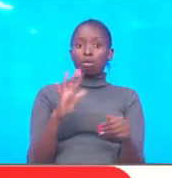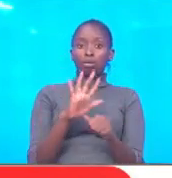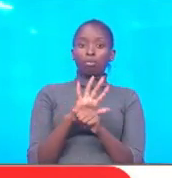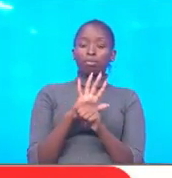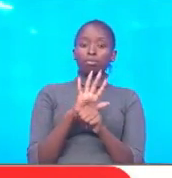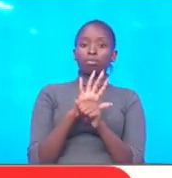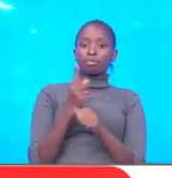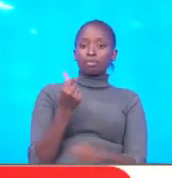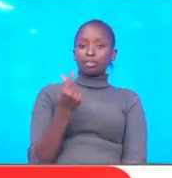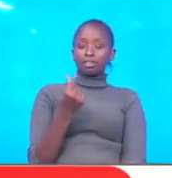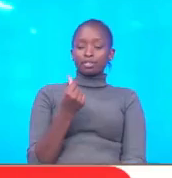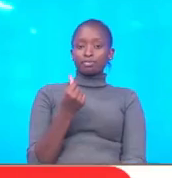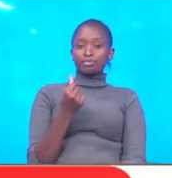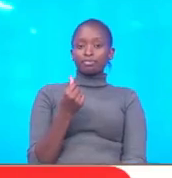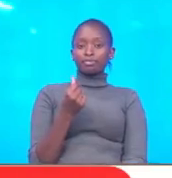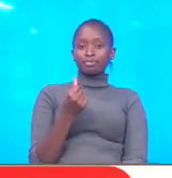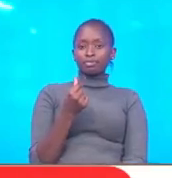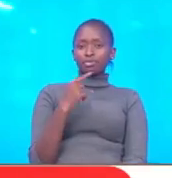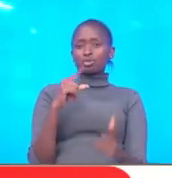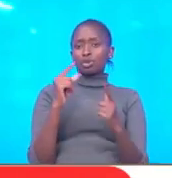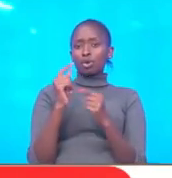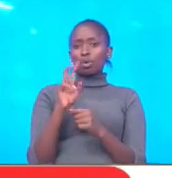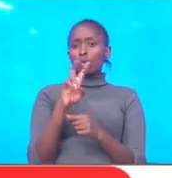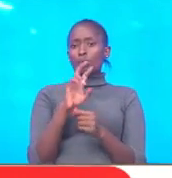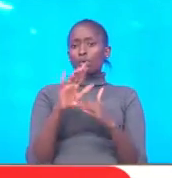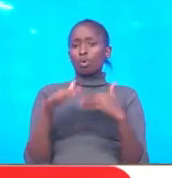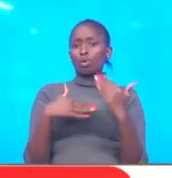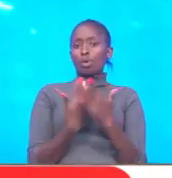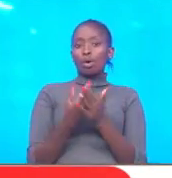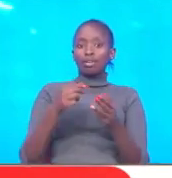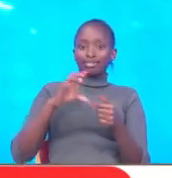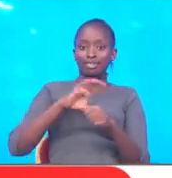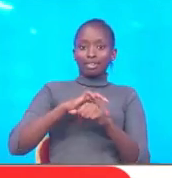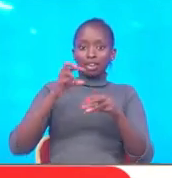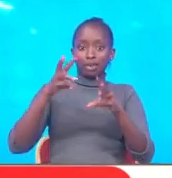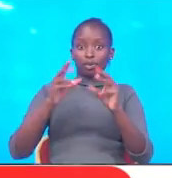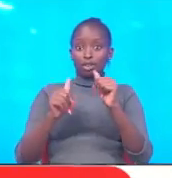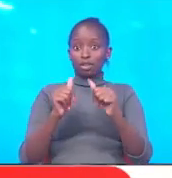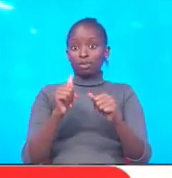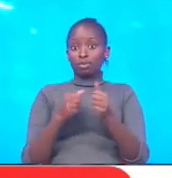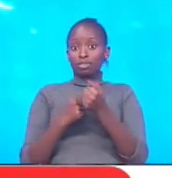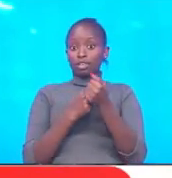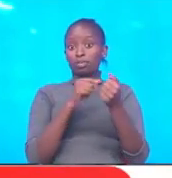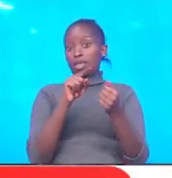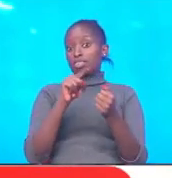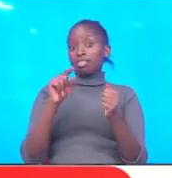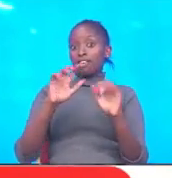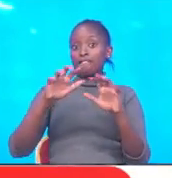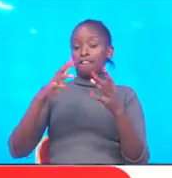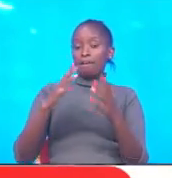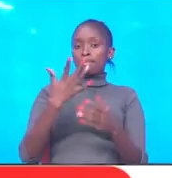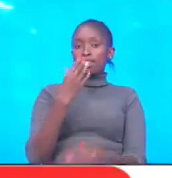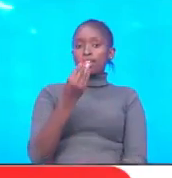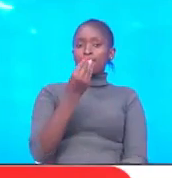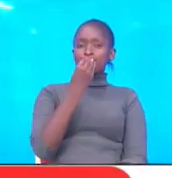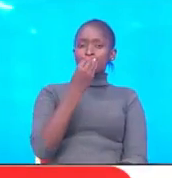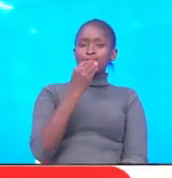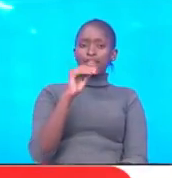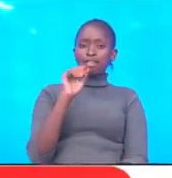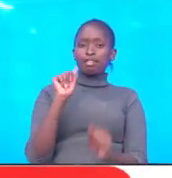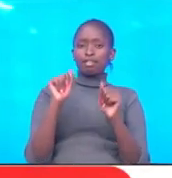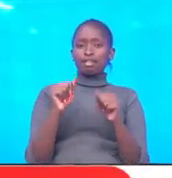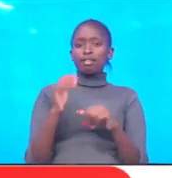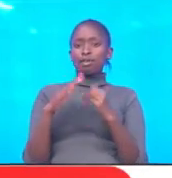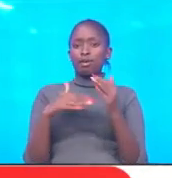import food from outside. Why can't you just find ways of supporting these farmers so that they can be able to feed the whole country? The constitution